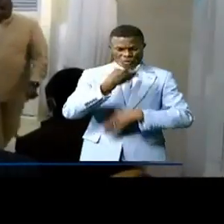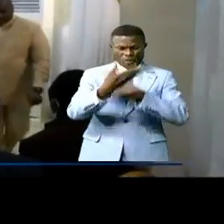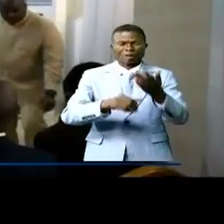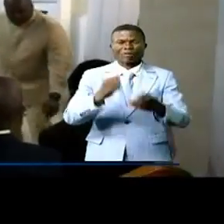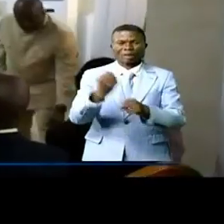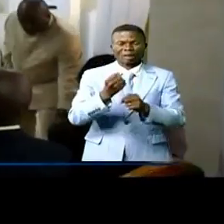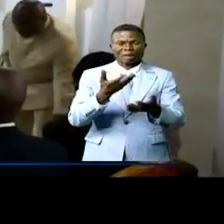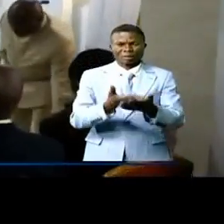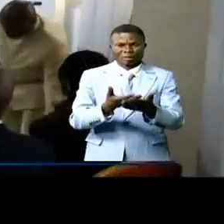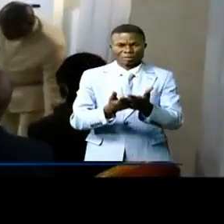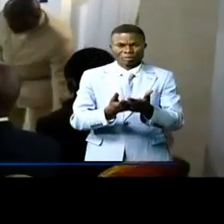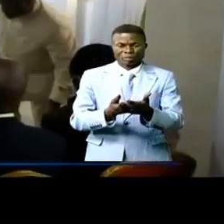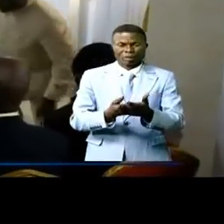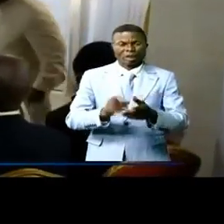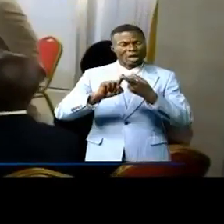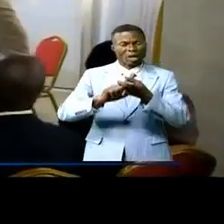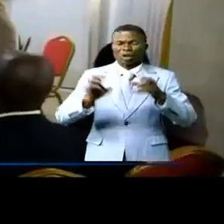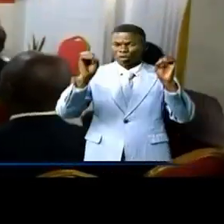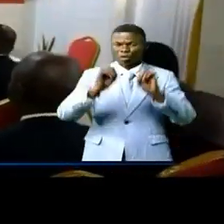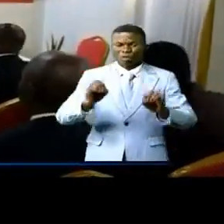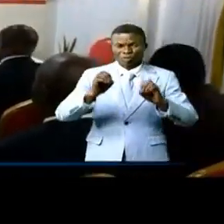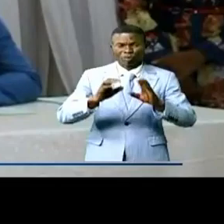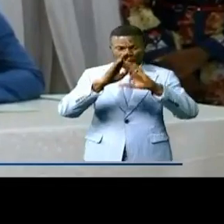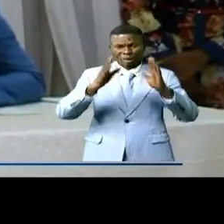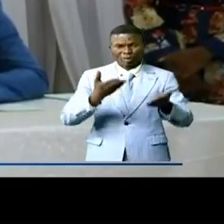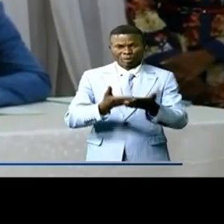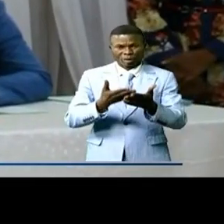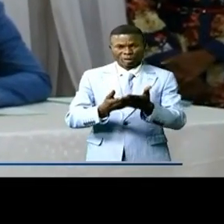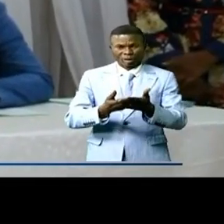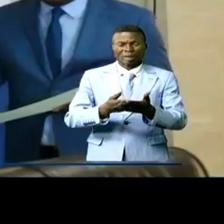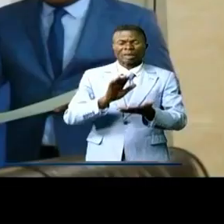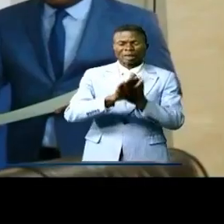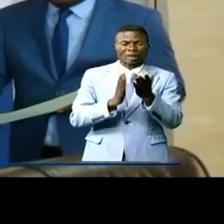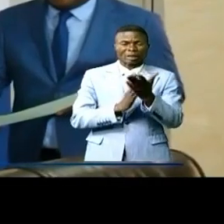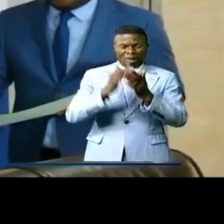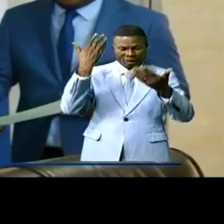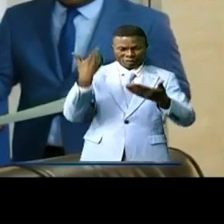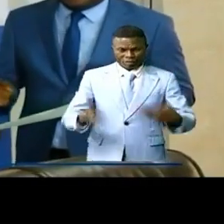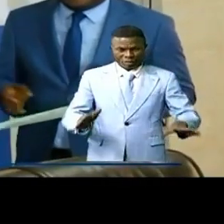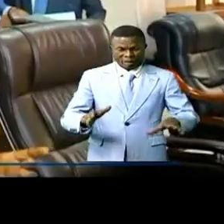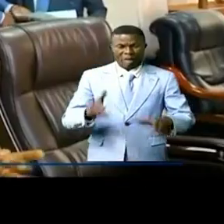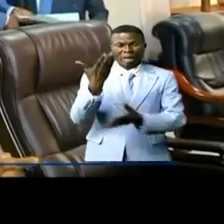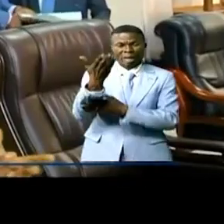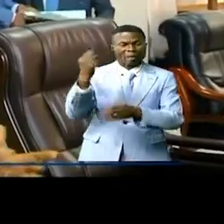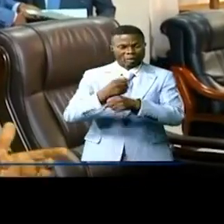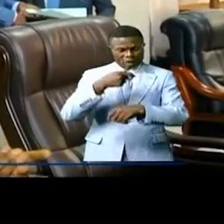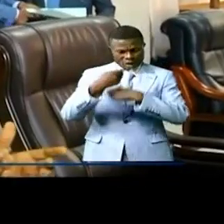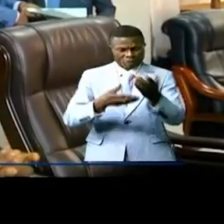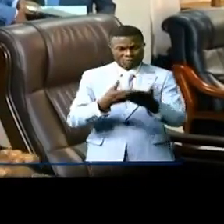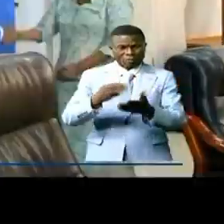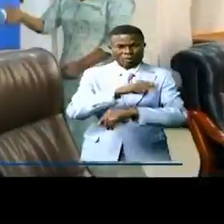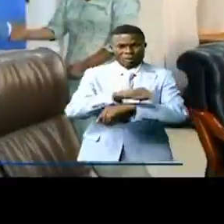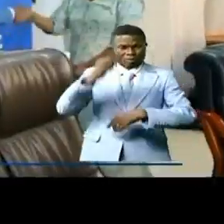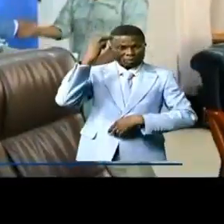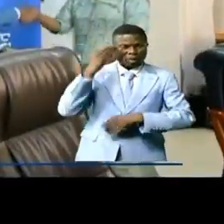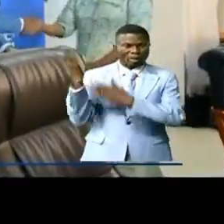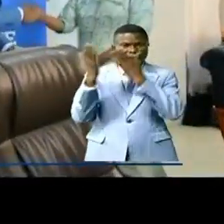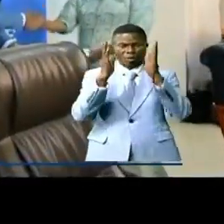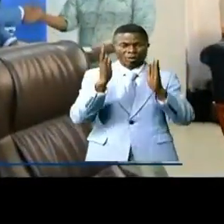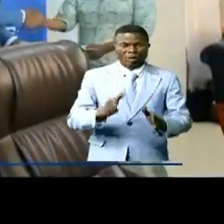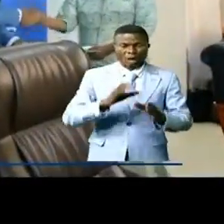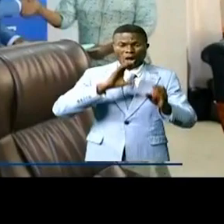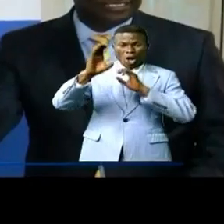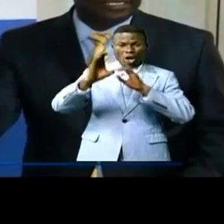l'incertitude qui avait élu domicile semble s'est dissipée et l'appel au travail entendu le ministère des transports va des